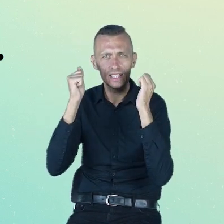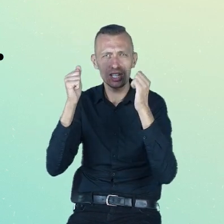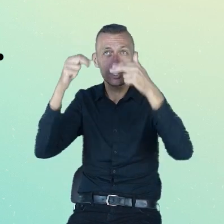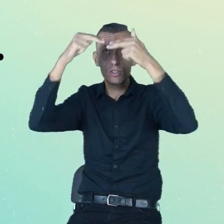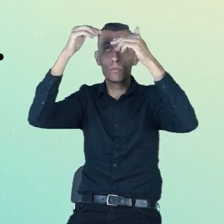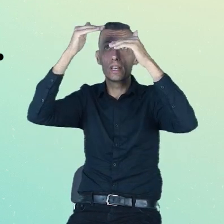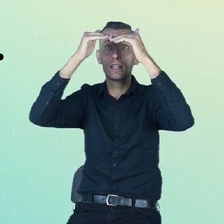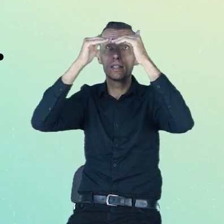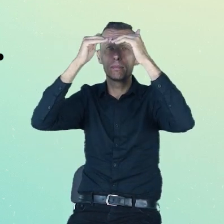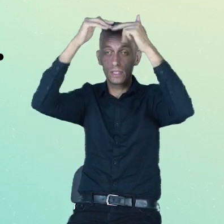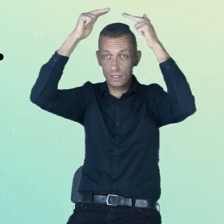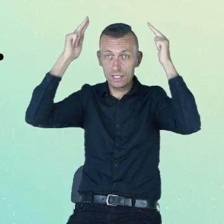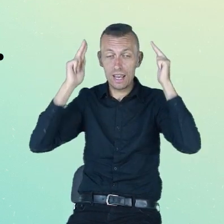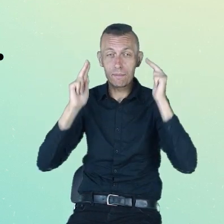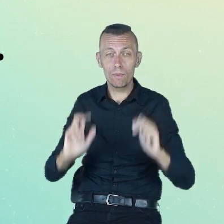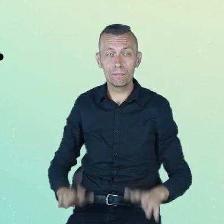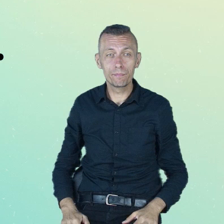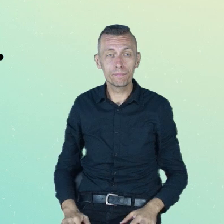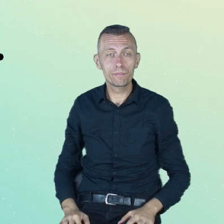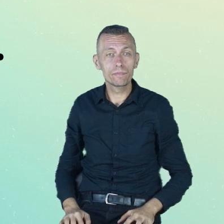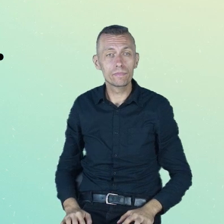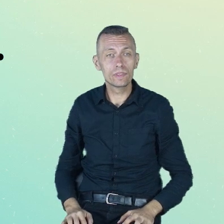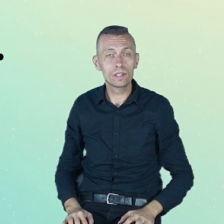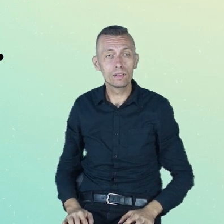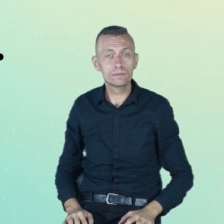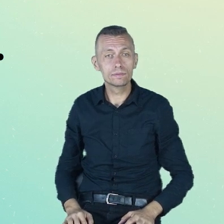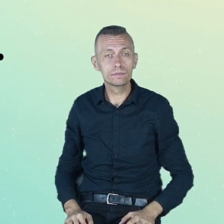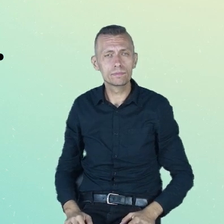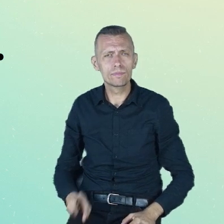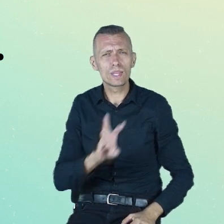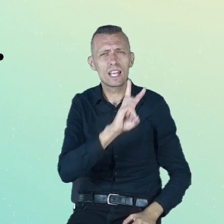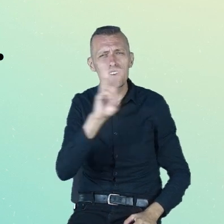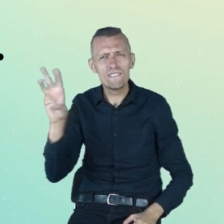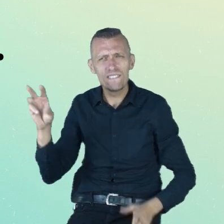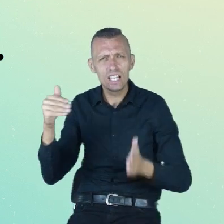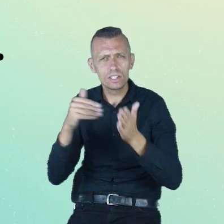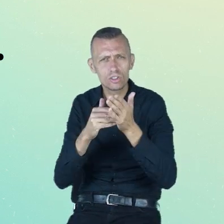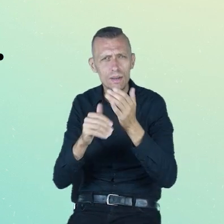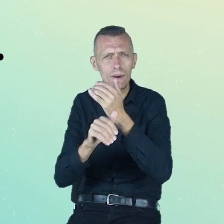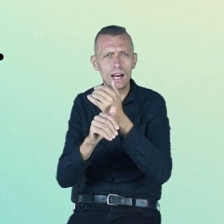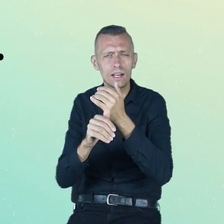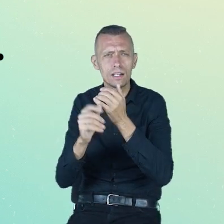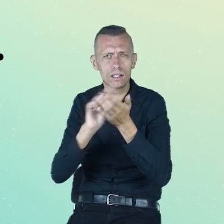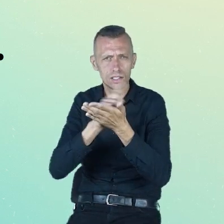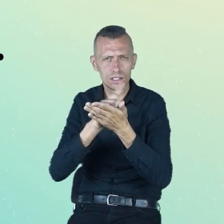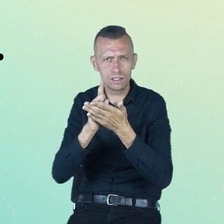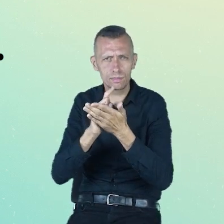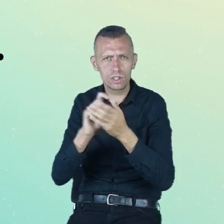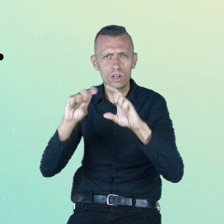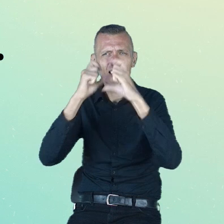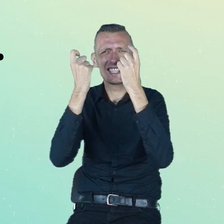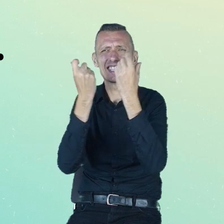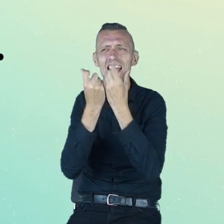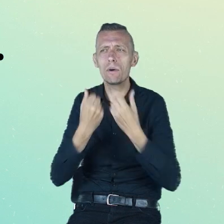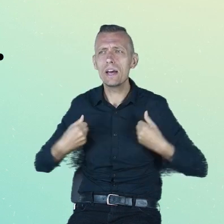nieba. Właśnie dlatego przywdziejcie pełną zbroję Bożą.